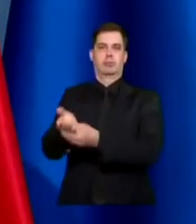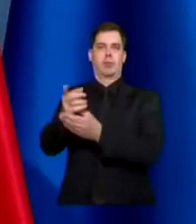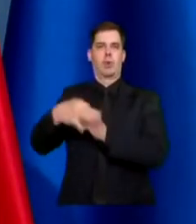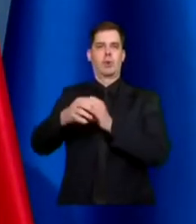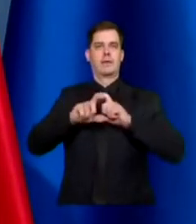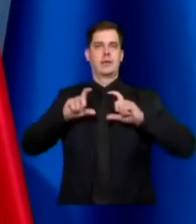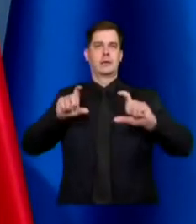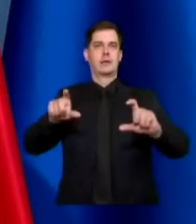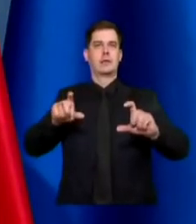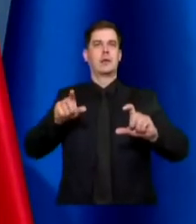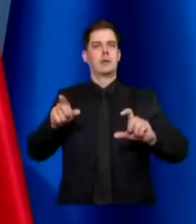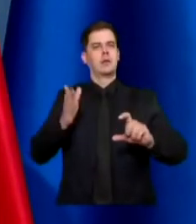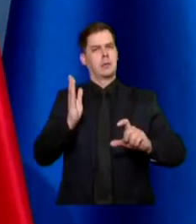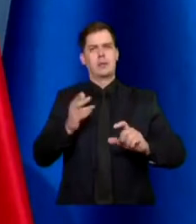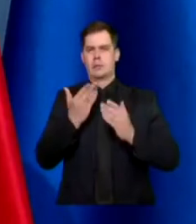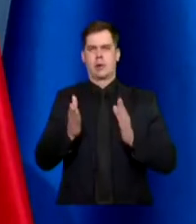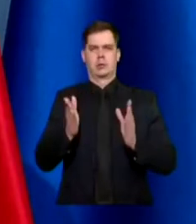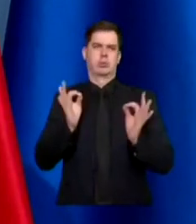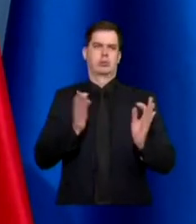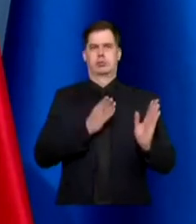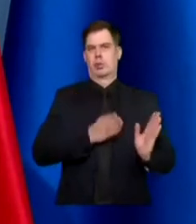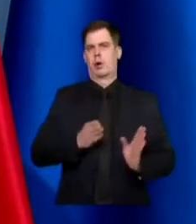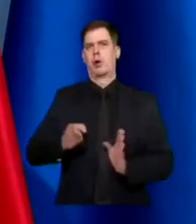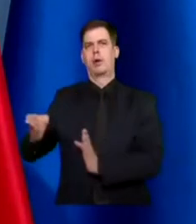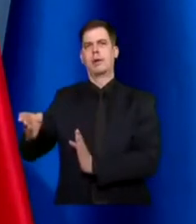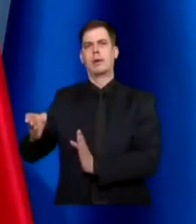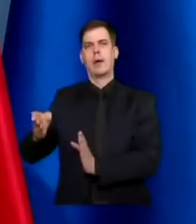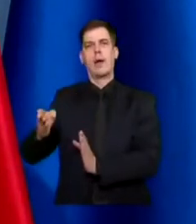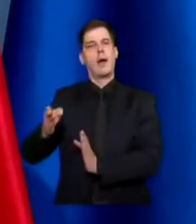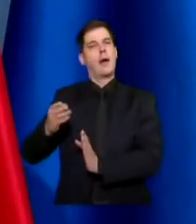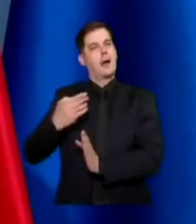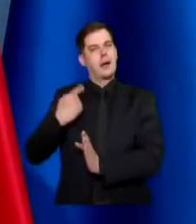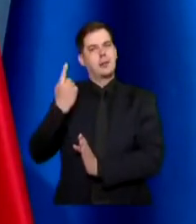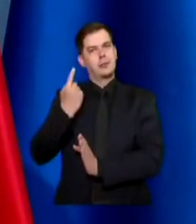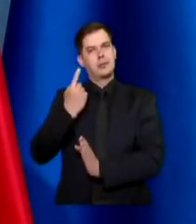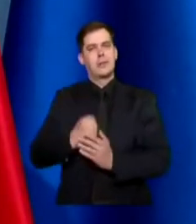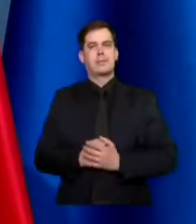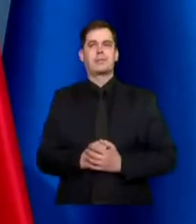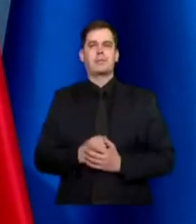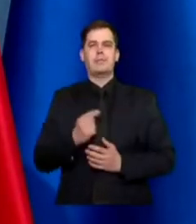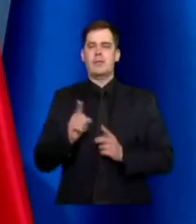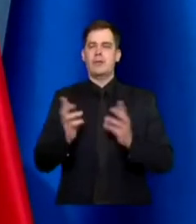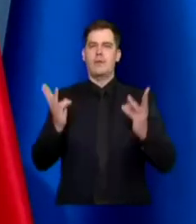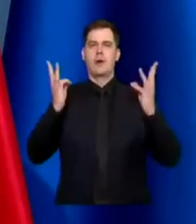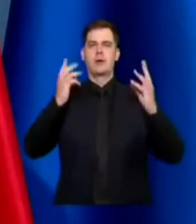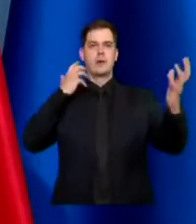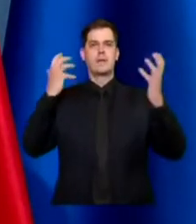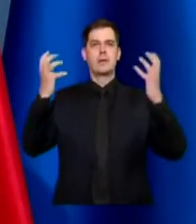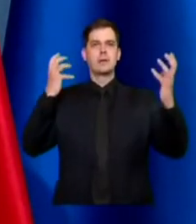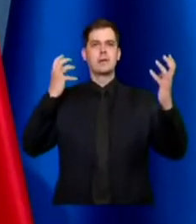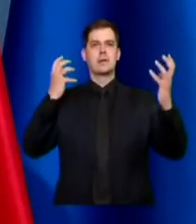sposób bardzo konstruktywny. I myślę, że też ważną